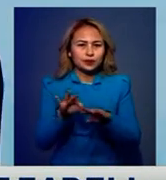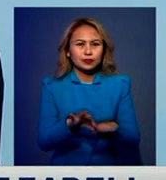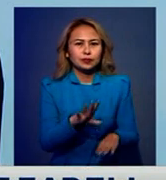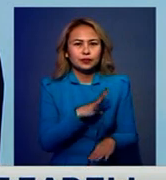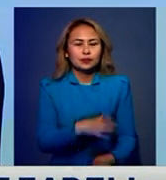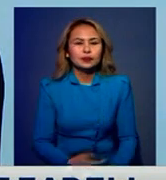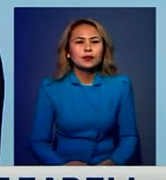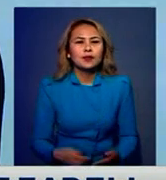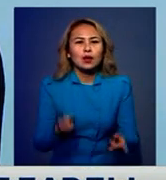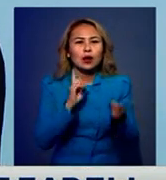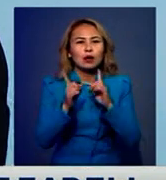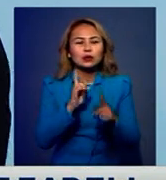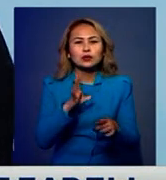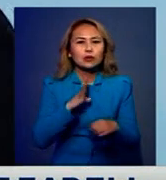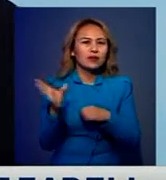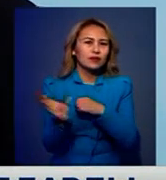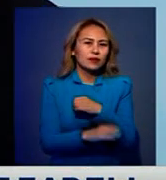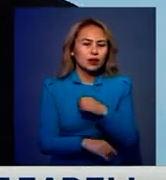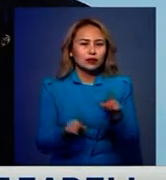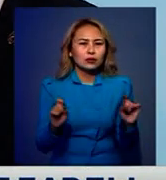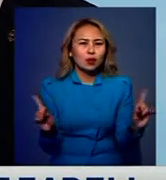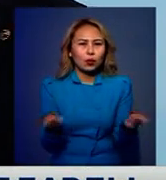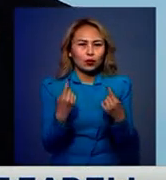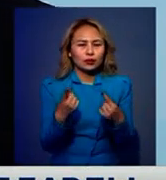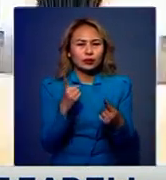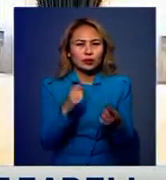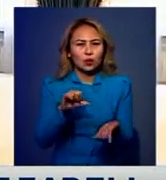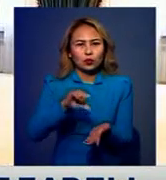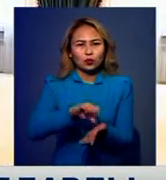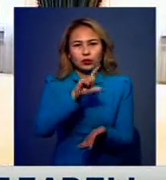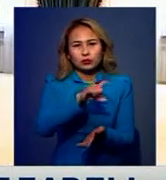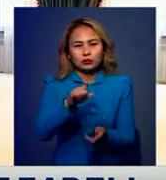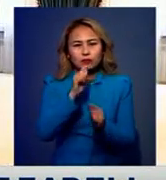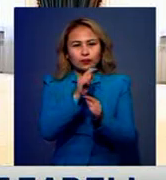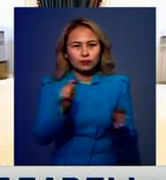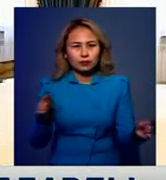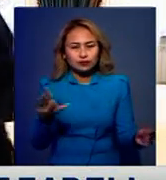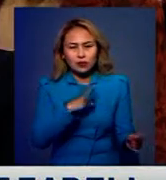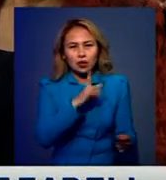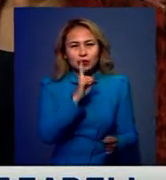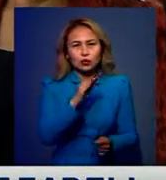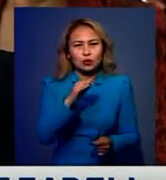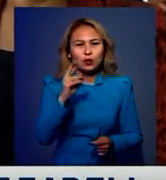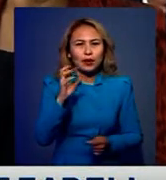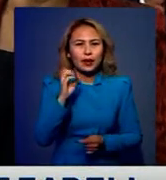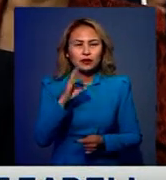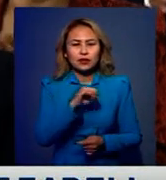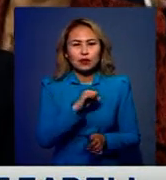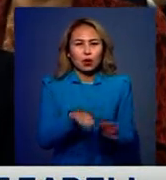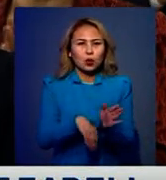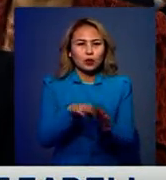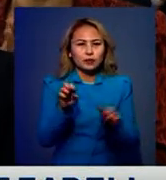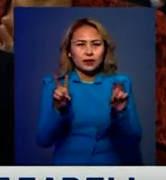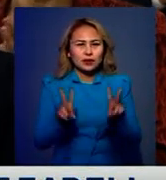аталды. Алқалы отырыс соңында өңірдің дамуына өзіндік үлесін қосып жүрген жандар марапатталды. Қасым-Жомарт Тоқаев сала үздіктеріне